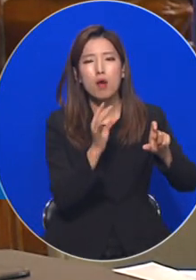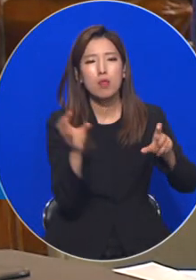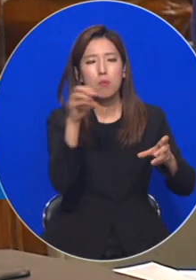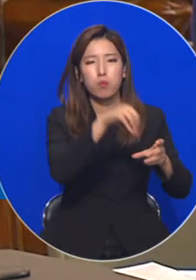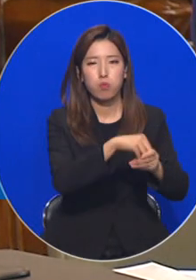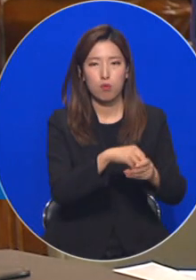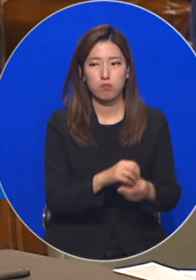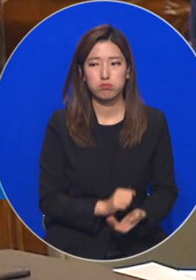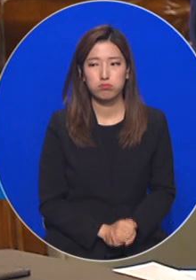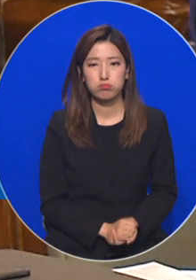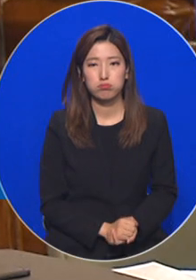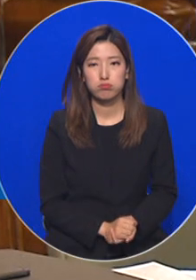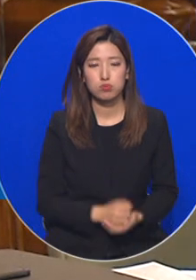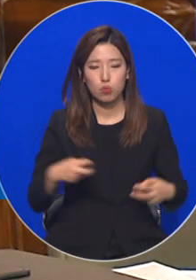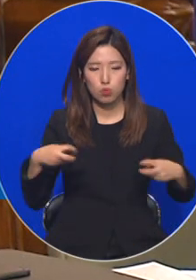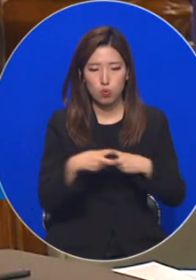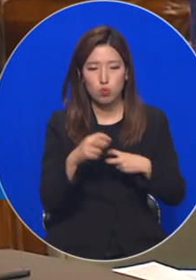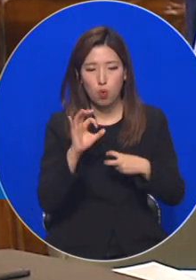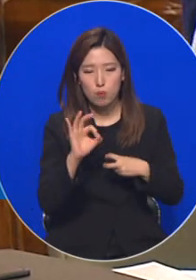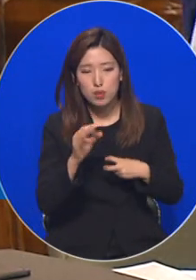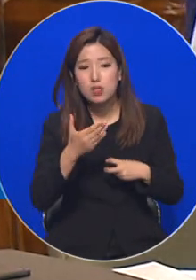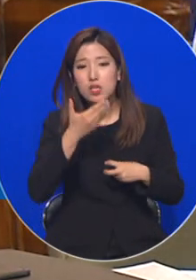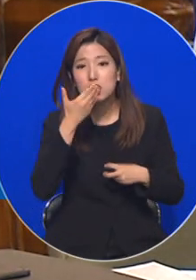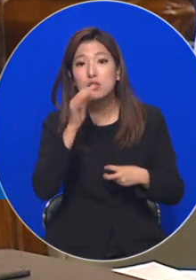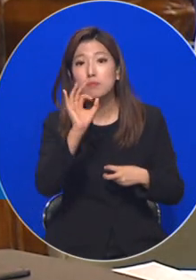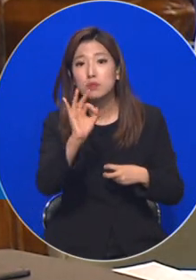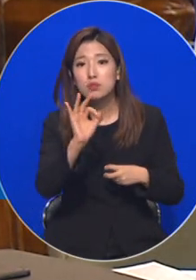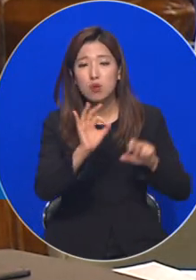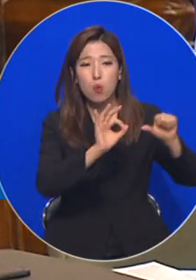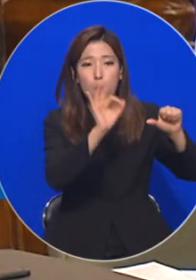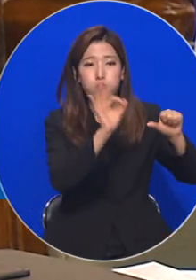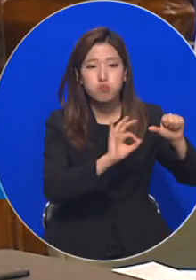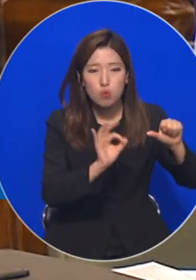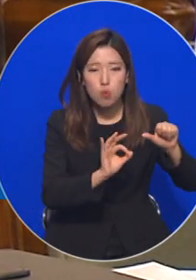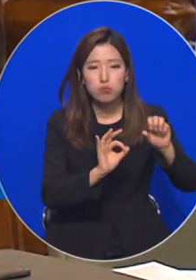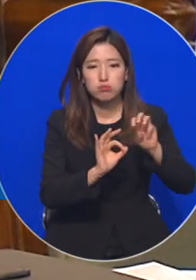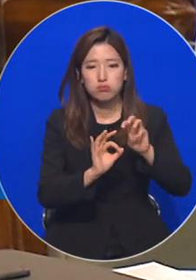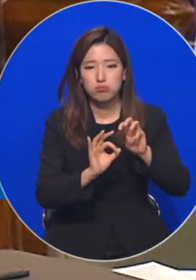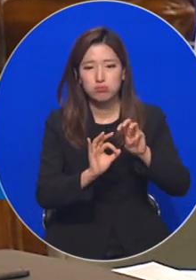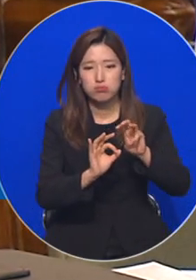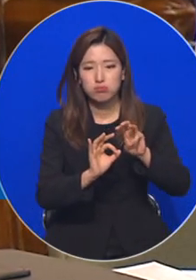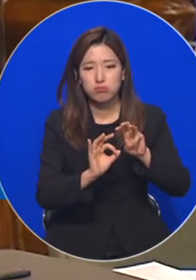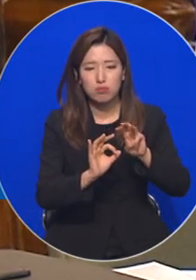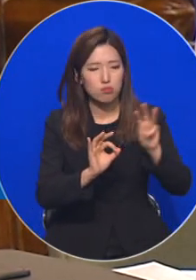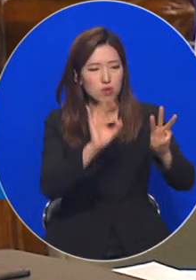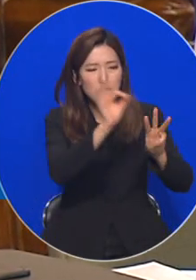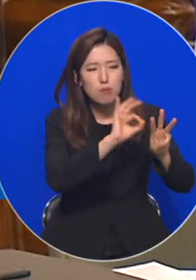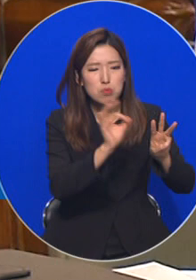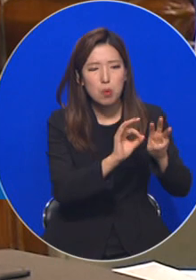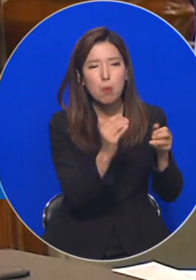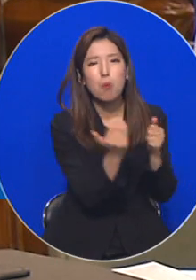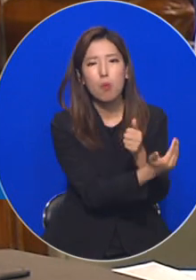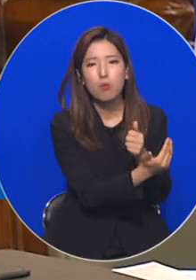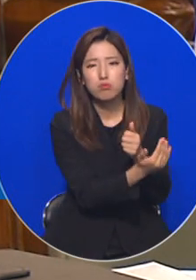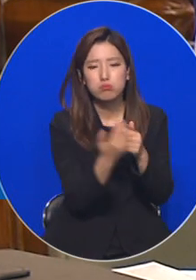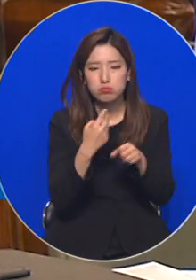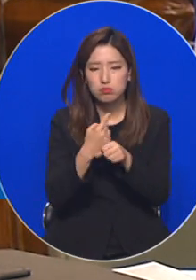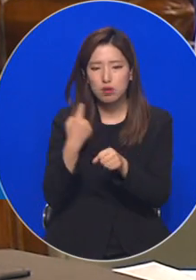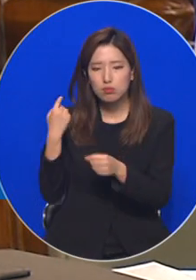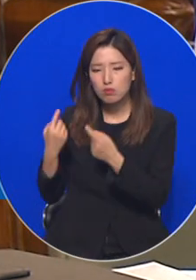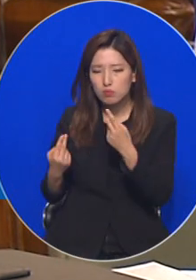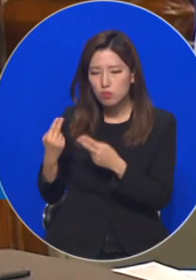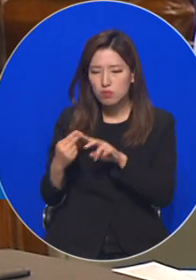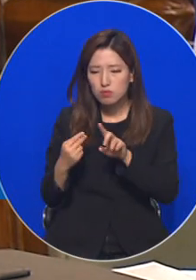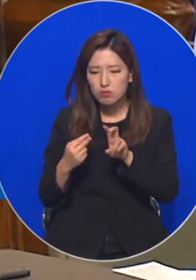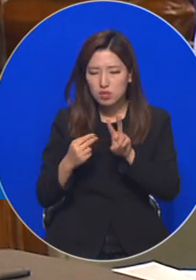3%만 보장이 됩니다. 지난해보다 각각 5%, 2%씩 줄어들게 되는 것이며